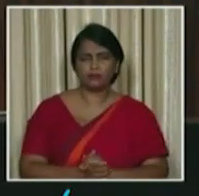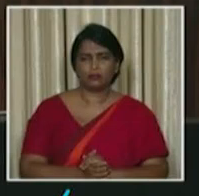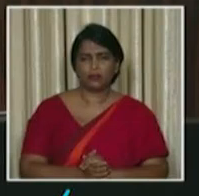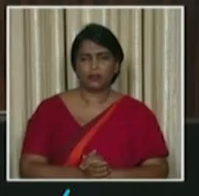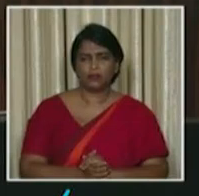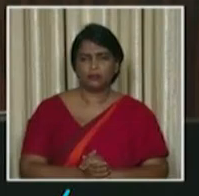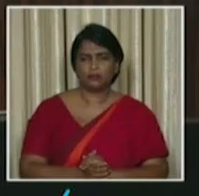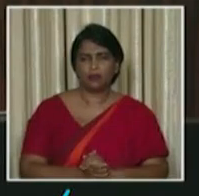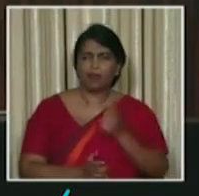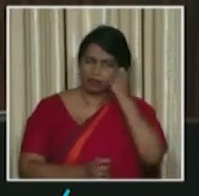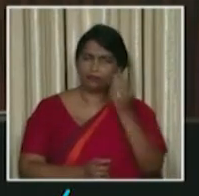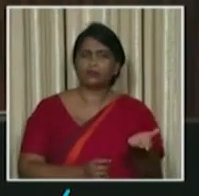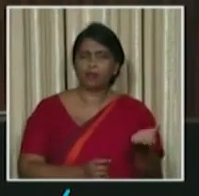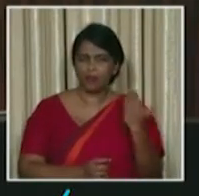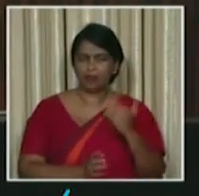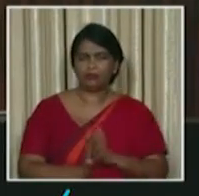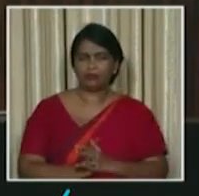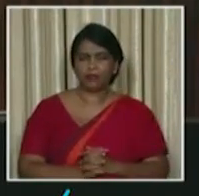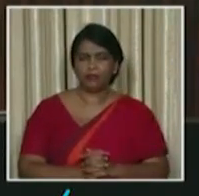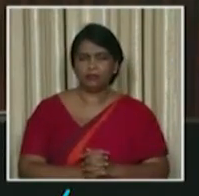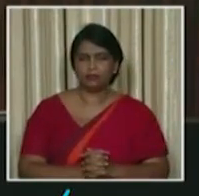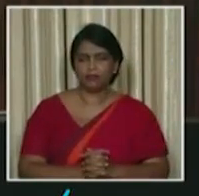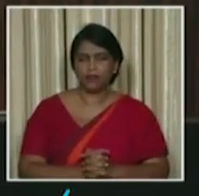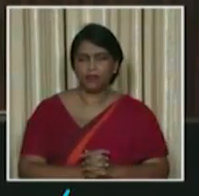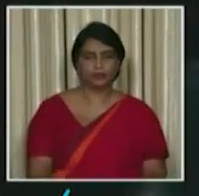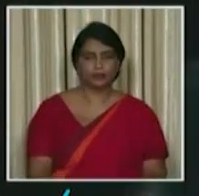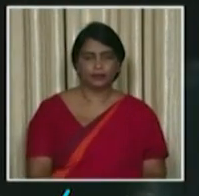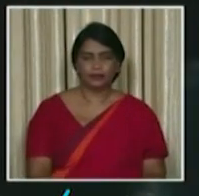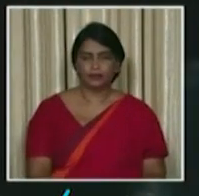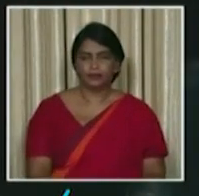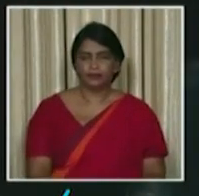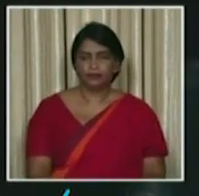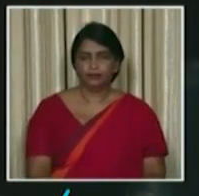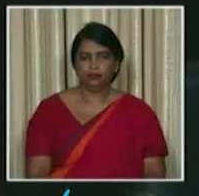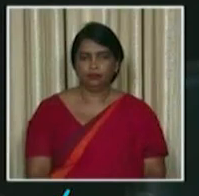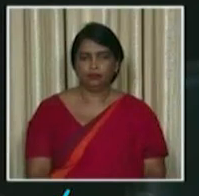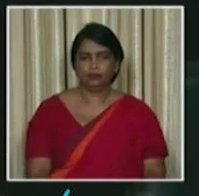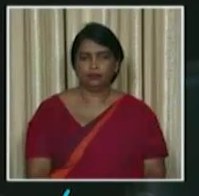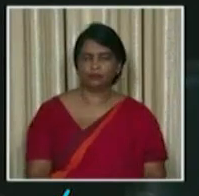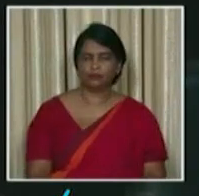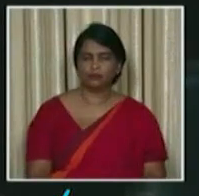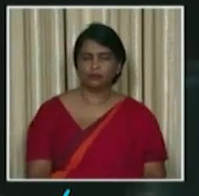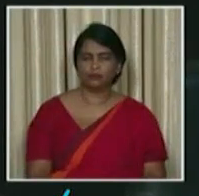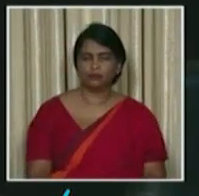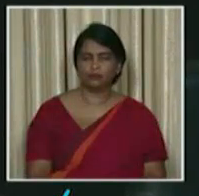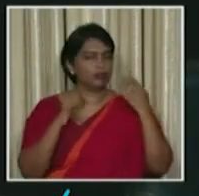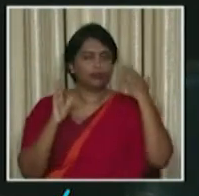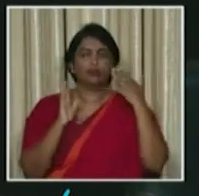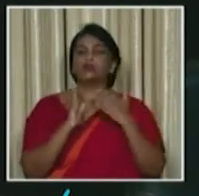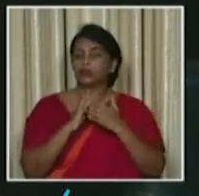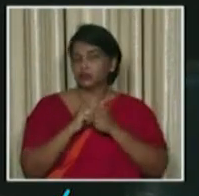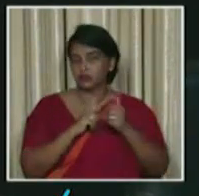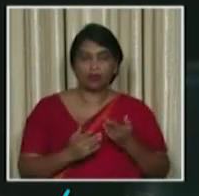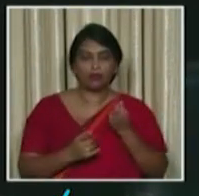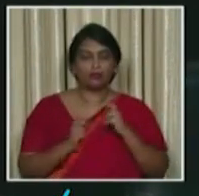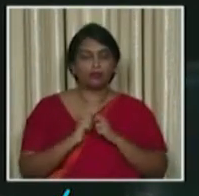කරන්නේ හරි ඔබතුමා යෝජනා ඔය ඔබතුමා කියන හැම වචනයක්ම හැන්සාට කියනවා අවස්ථාව දෙන්නක මම මයික් එක මන්නේ තියෙන්නේ වාඩි වෙන්නකෝ මට හරි වාඩි